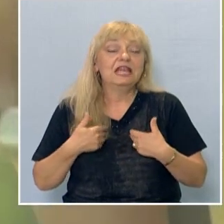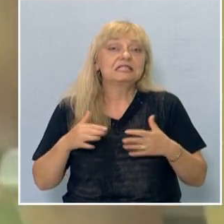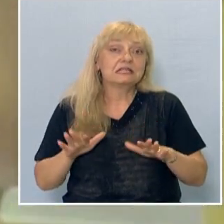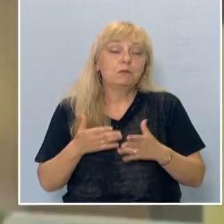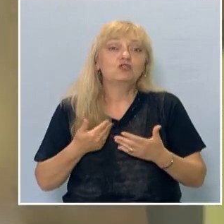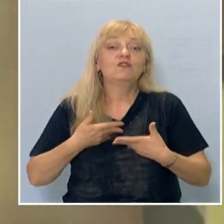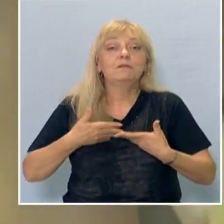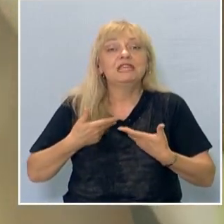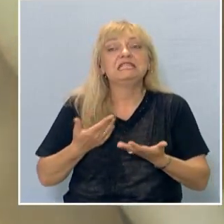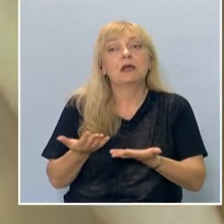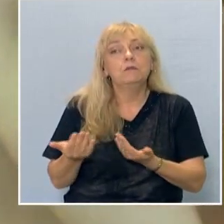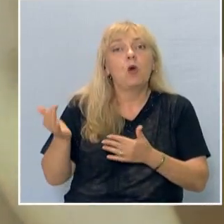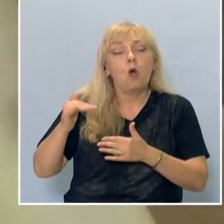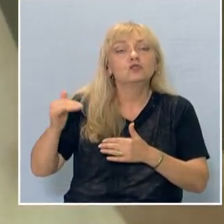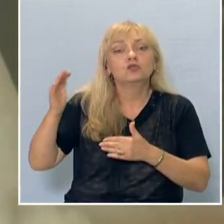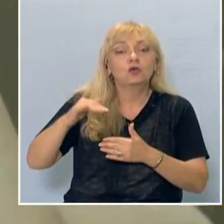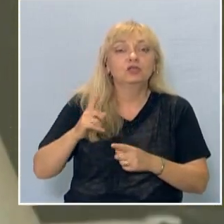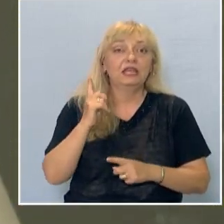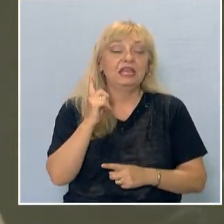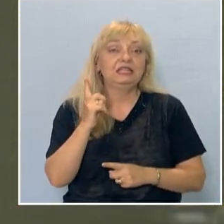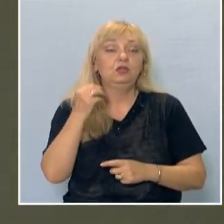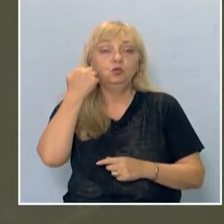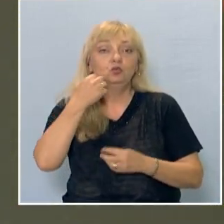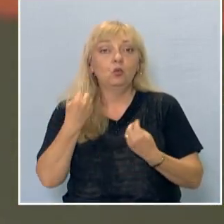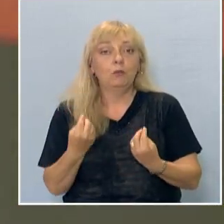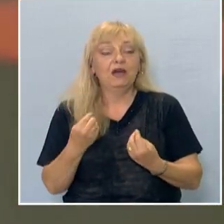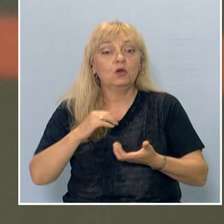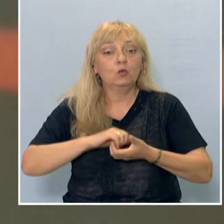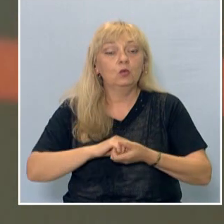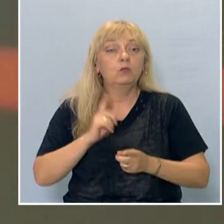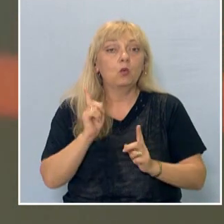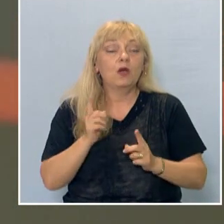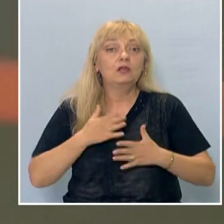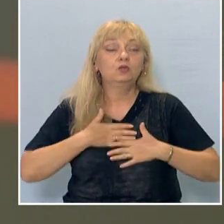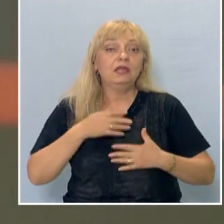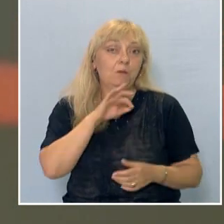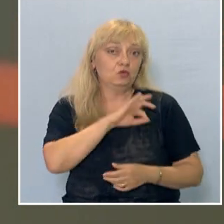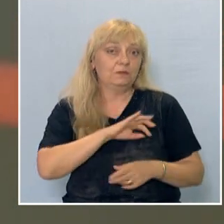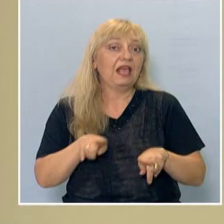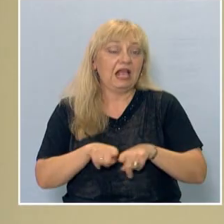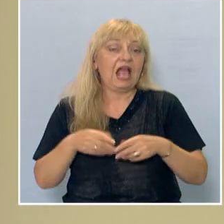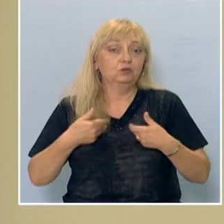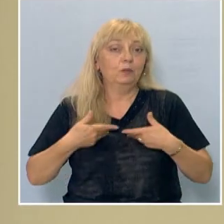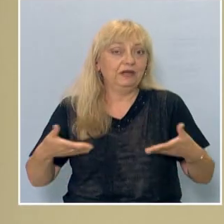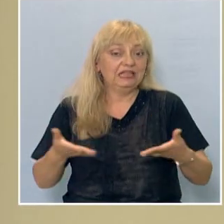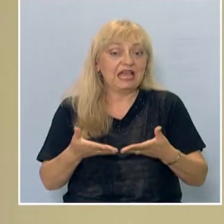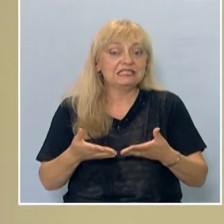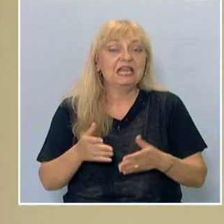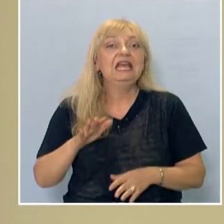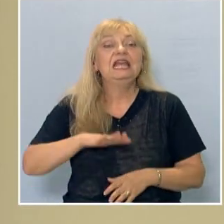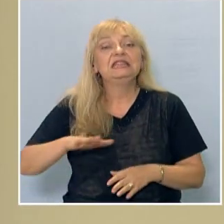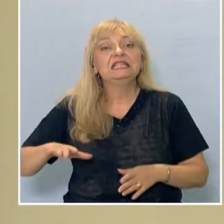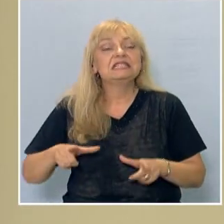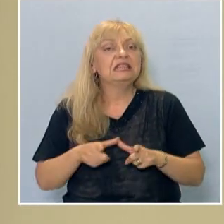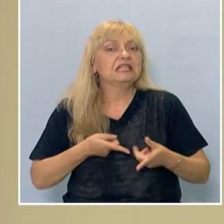при нас. В един добър клуб, когато има успехи, както при нас, те самите деца вече се мотивират от